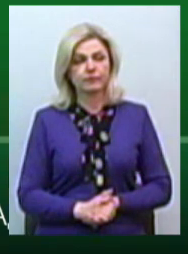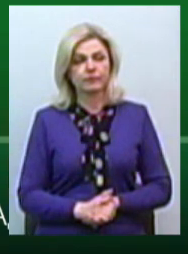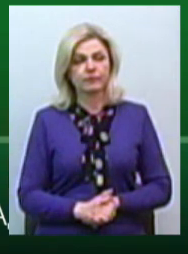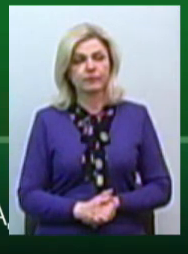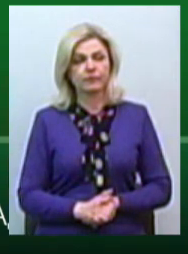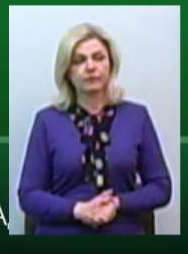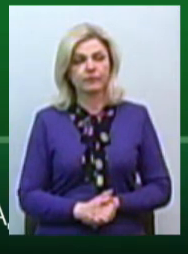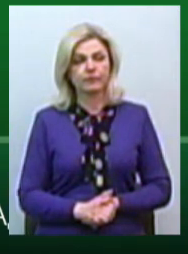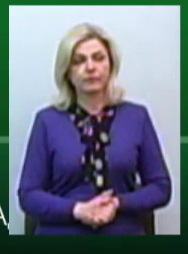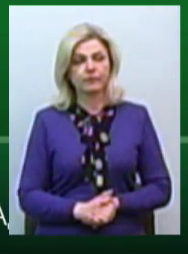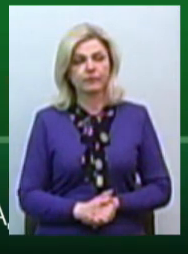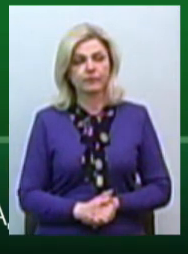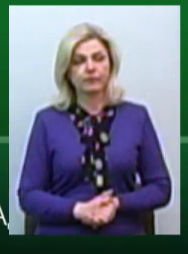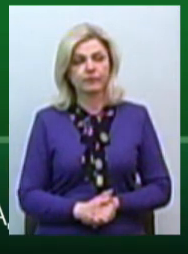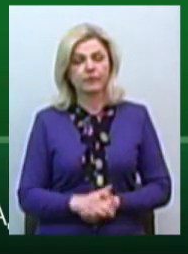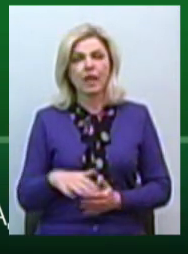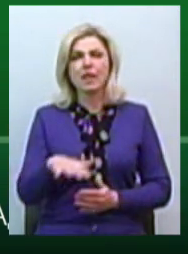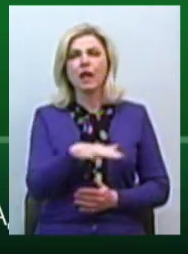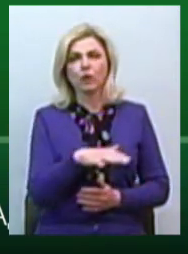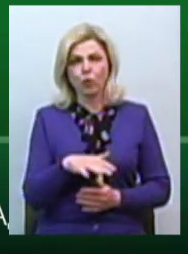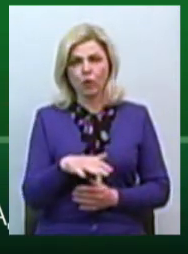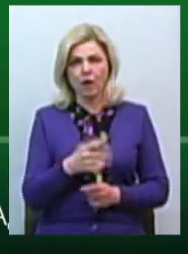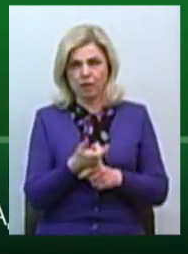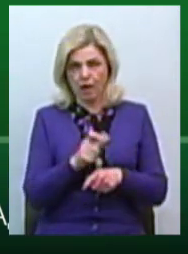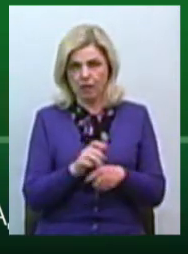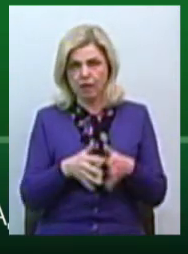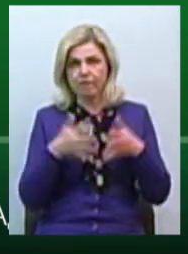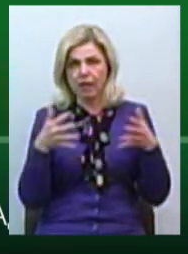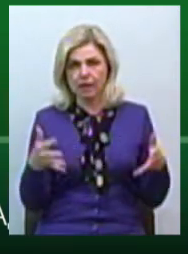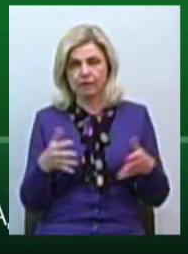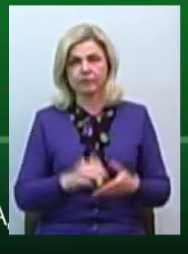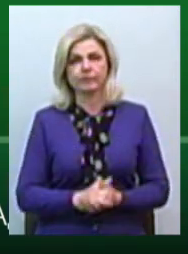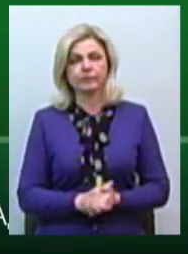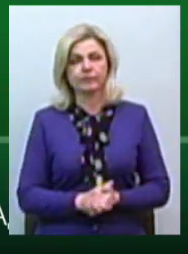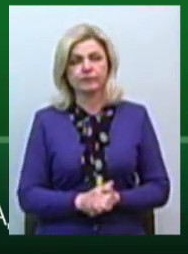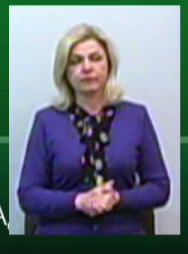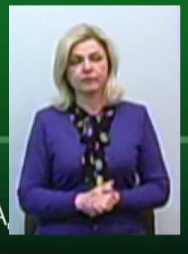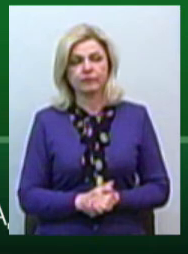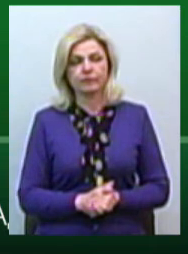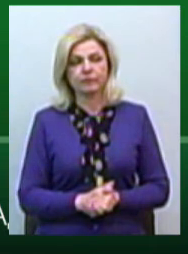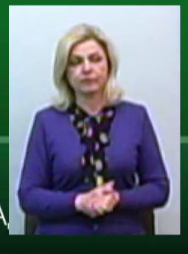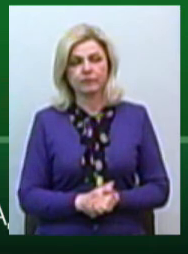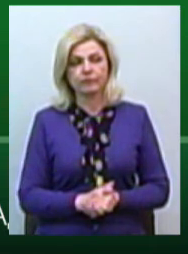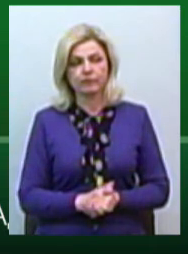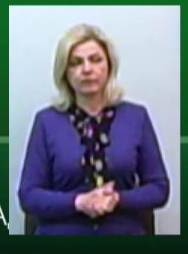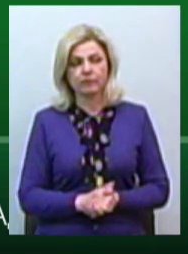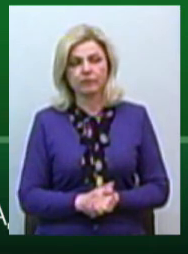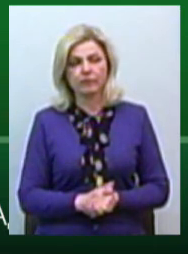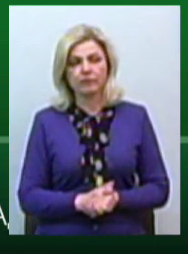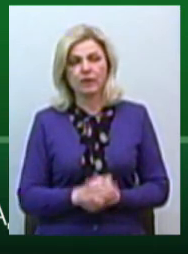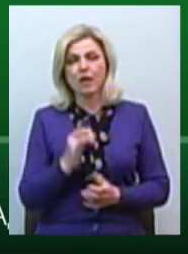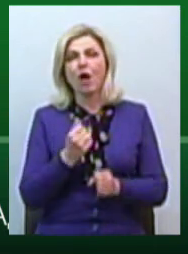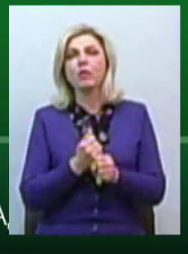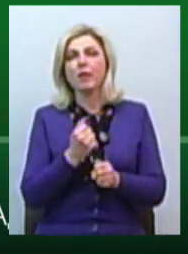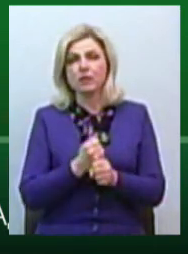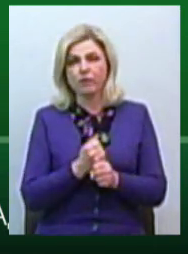Територія занадто велика. І не було, відпрацьовував цей район,